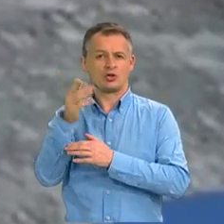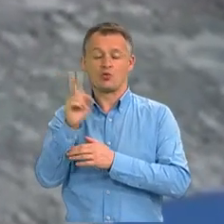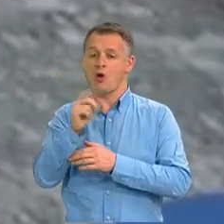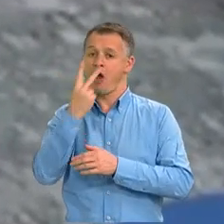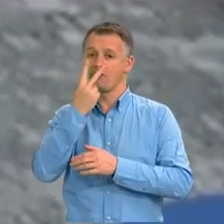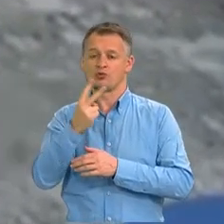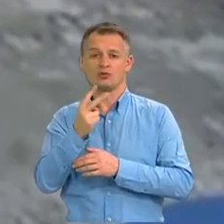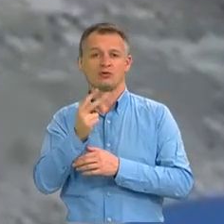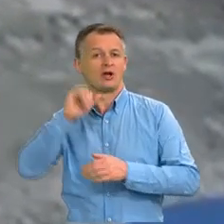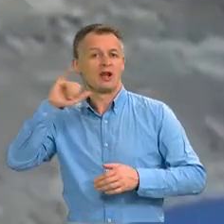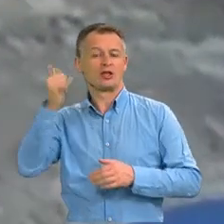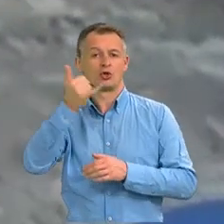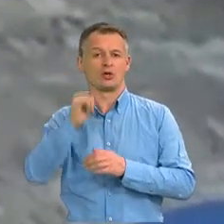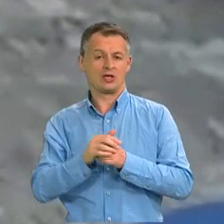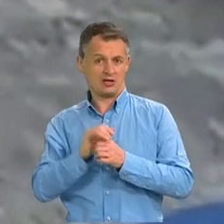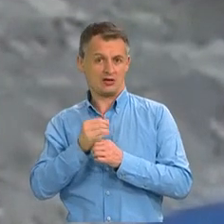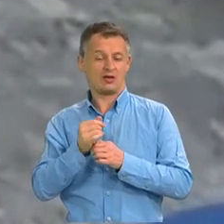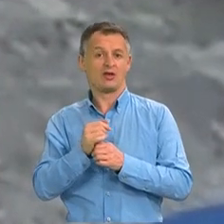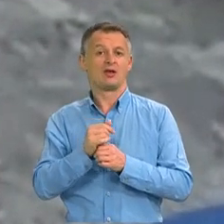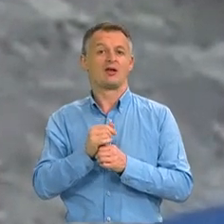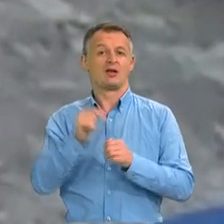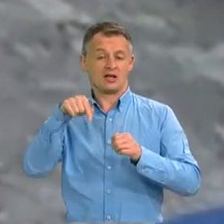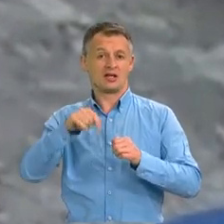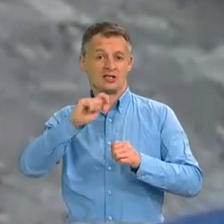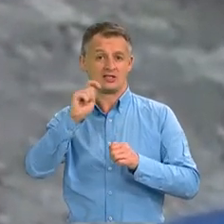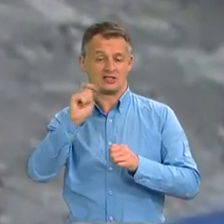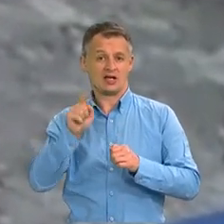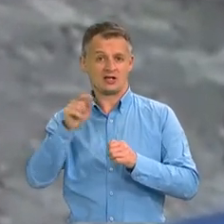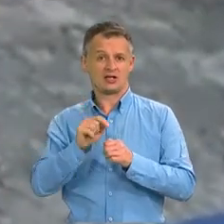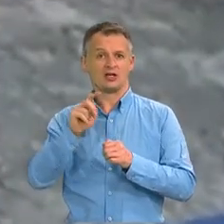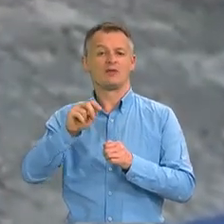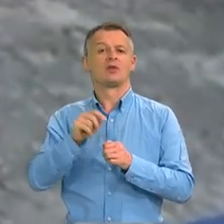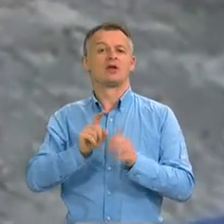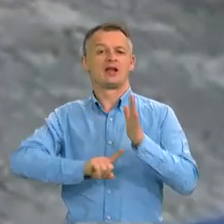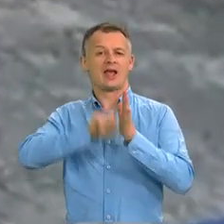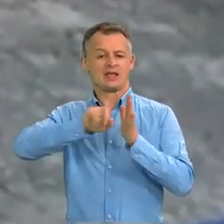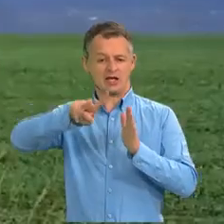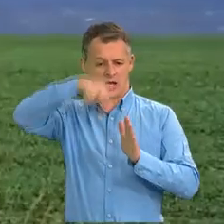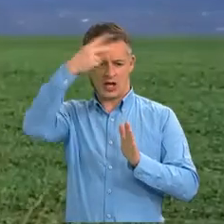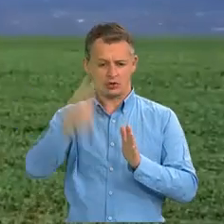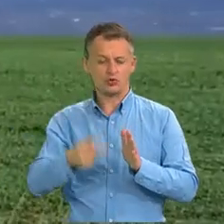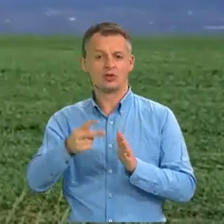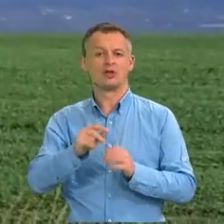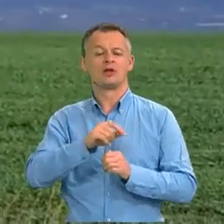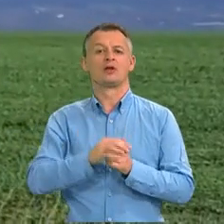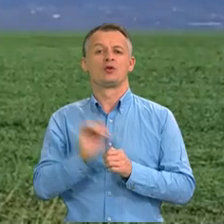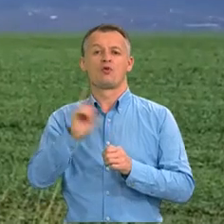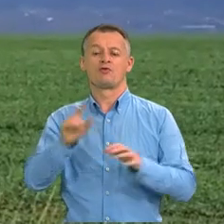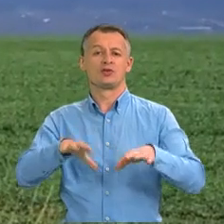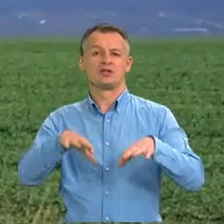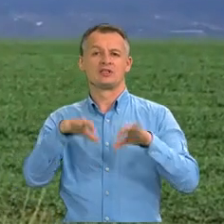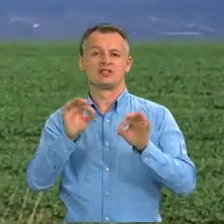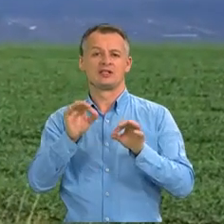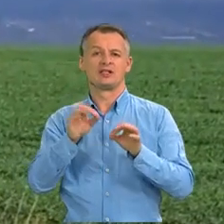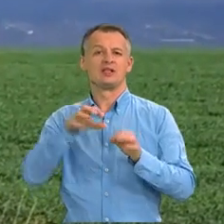ale țării noastre, iar fragmentele rachetei rusești doborâte de forțele ucrainene nu au fost depistate de stațiile